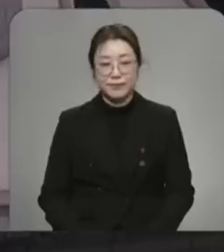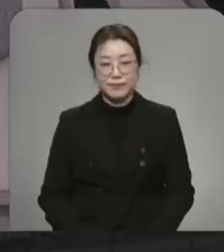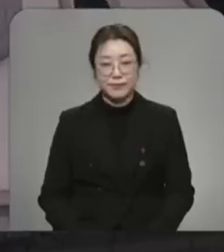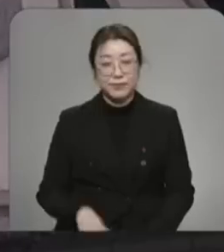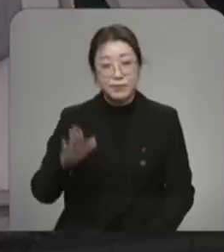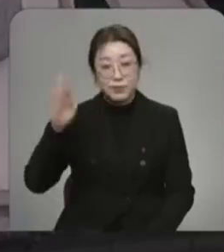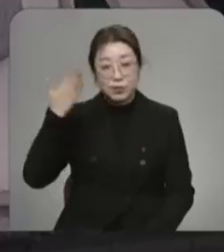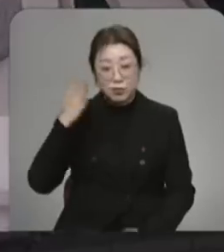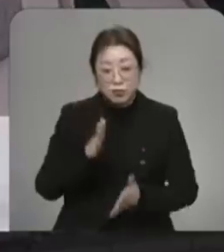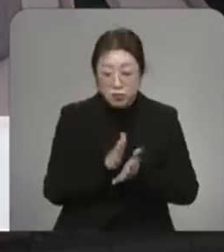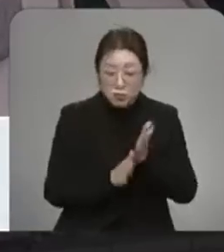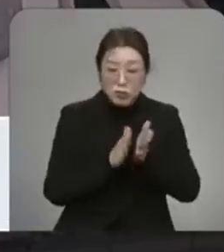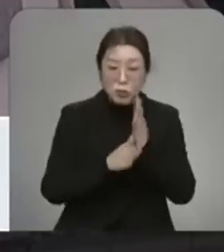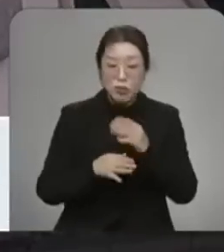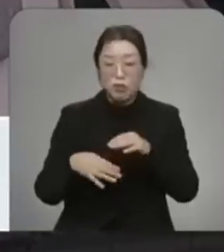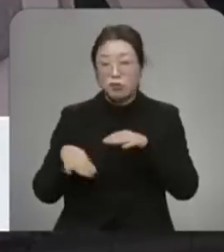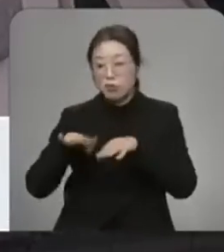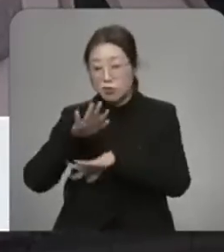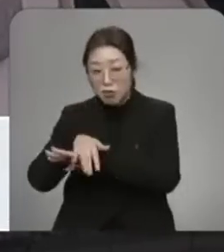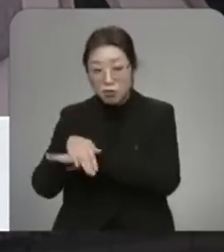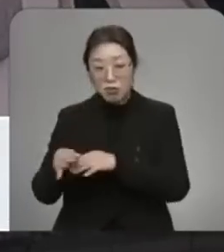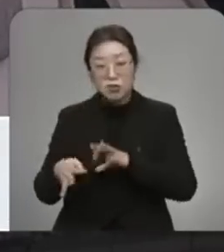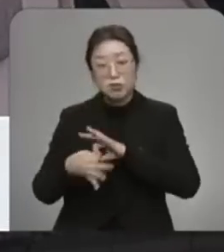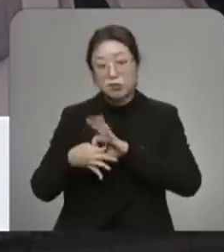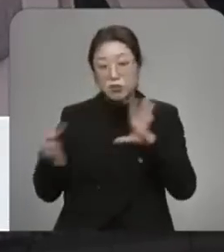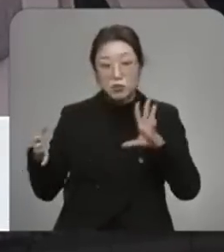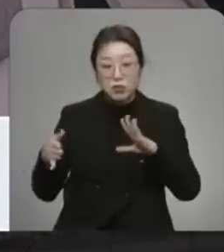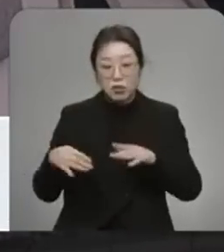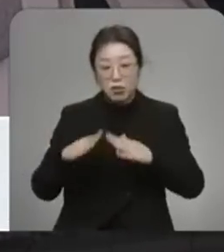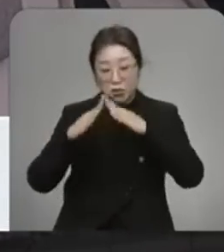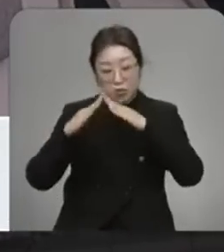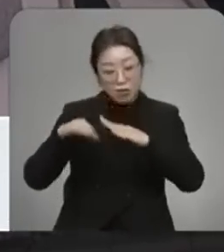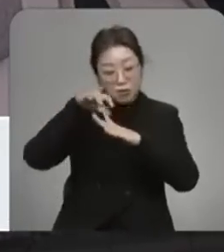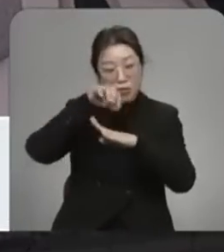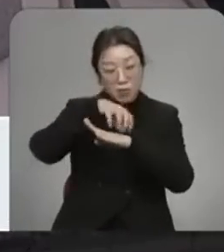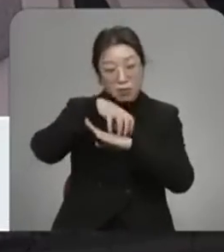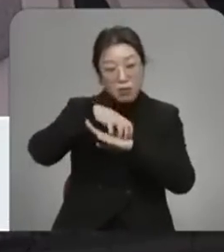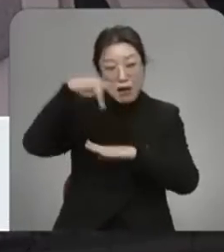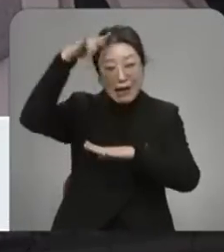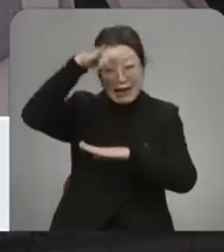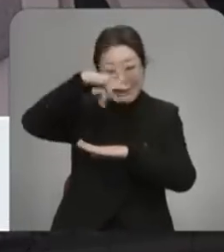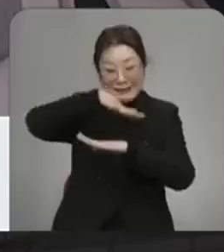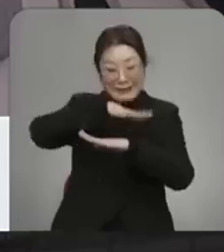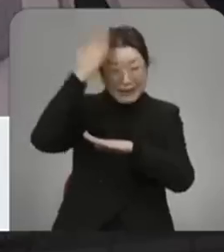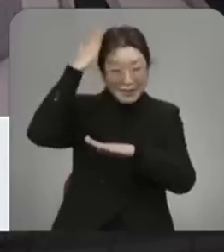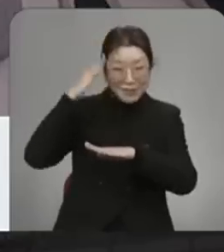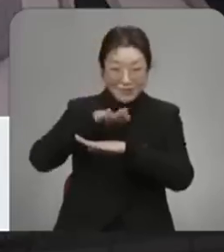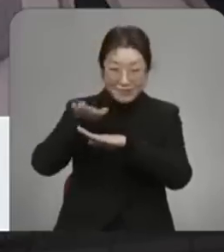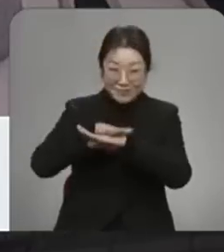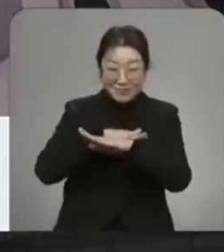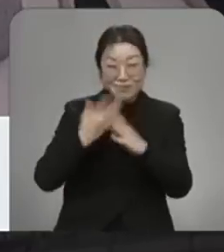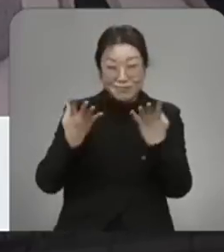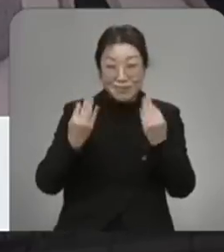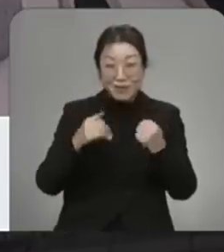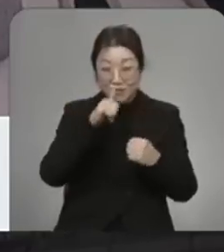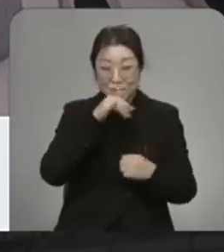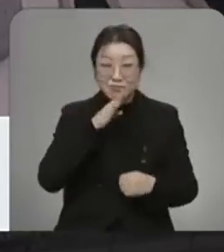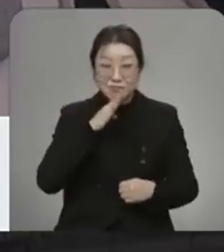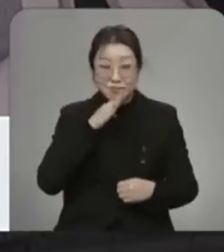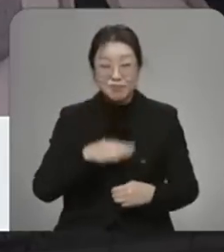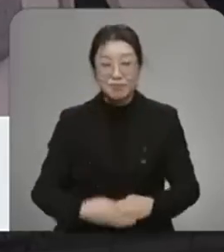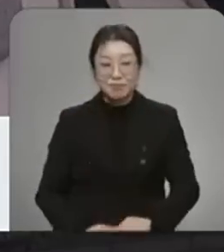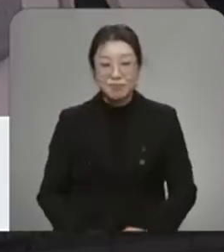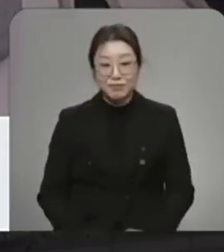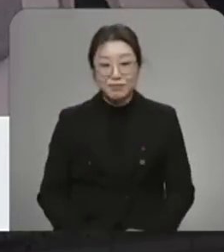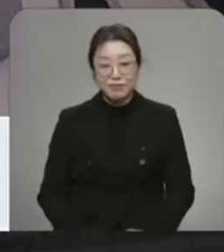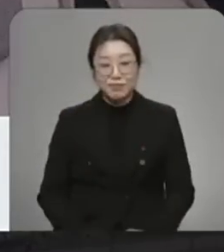요즘 도시고 농촌이고 할것 없이 건물 옥상이나 테라스에 태양 에너지 발전 설비를 설치한 집들을 어렵지 않게 찾을 수